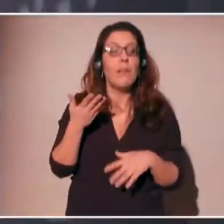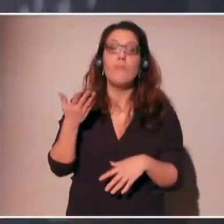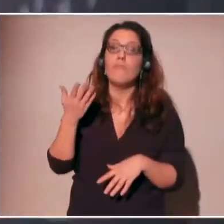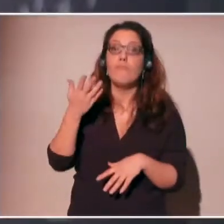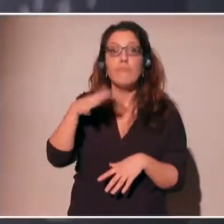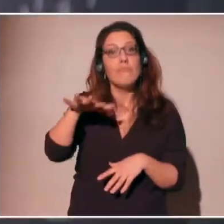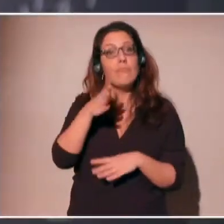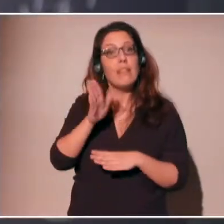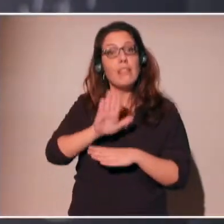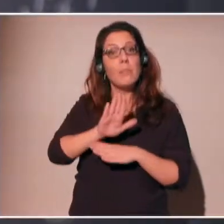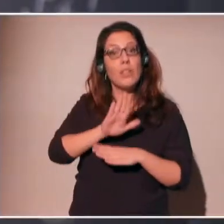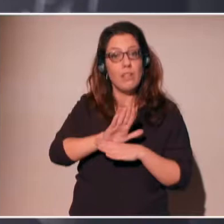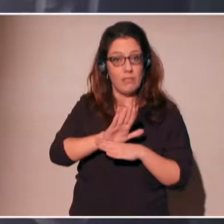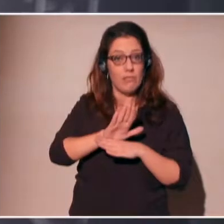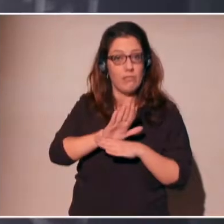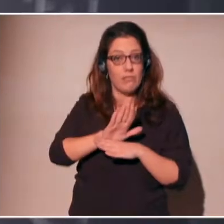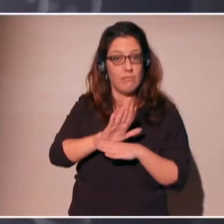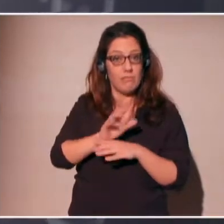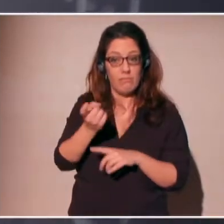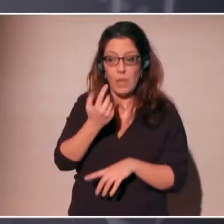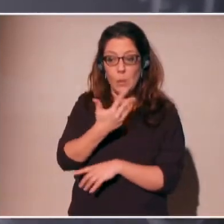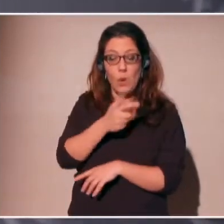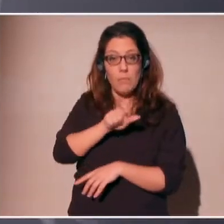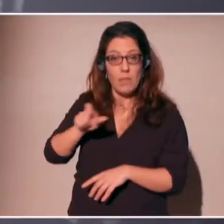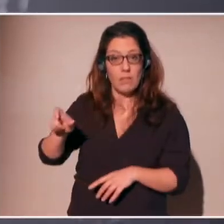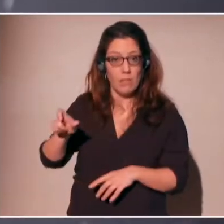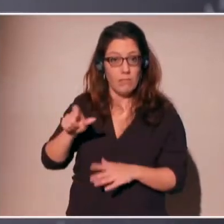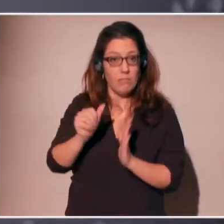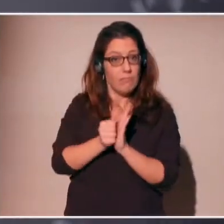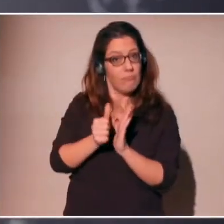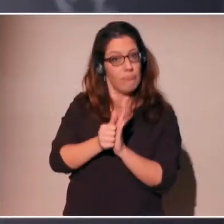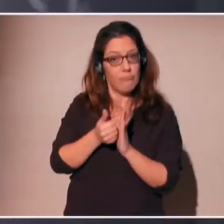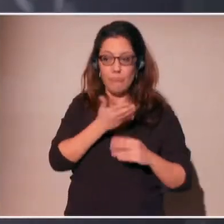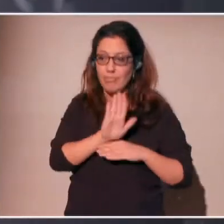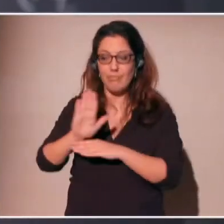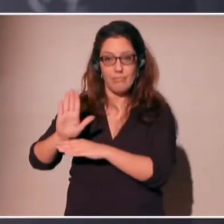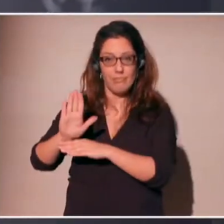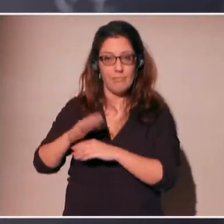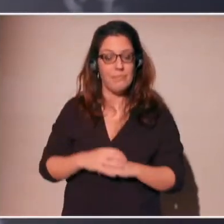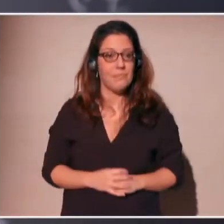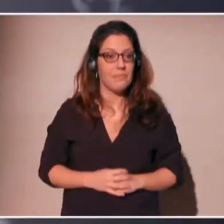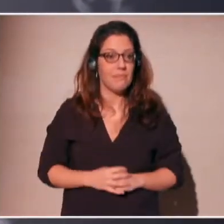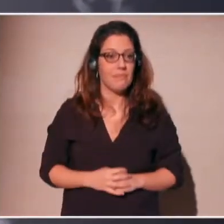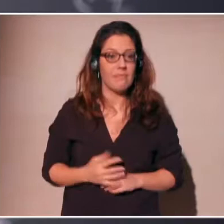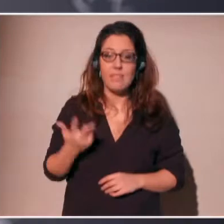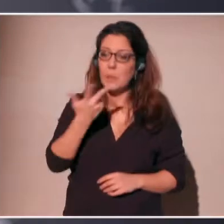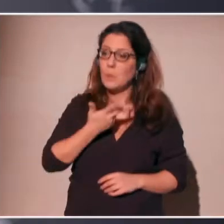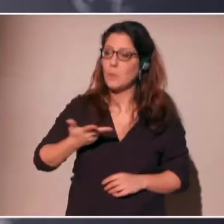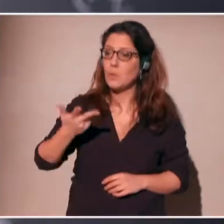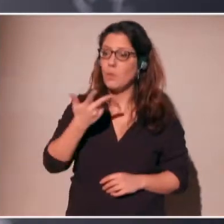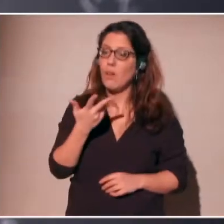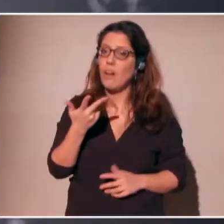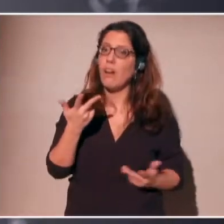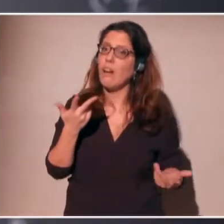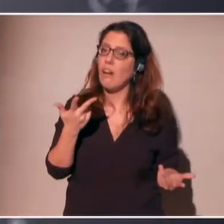témoignage de trois personnalités qui ont placé des questions comme que